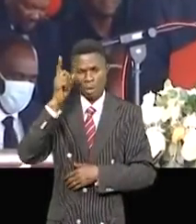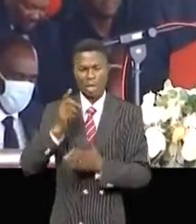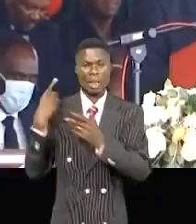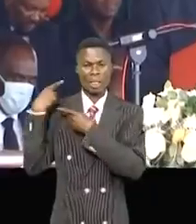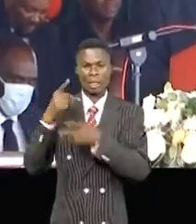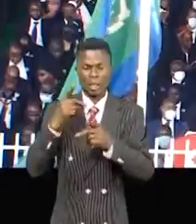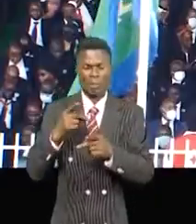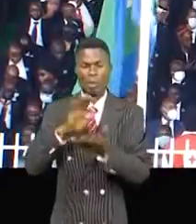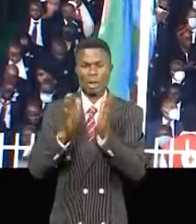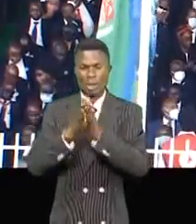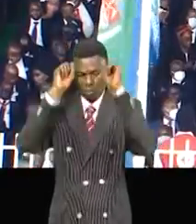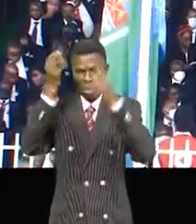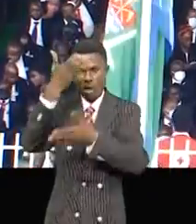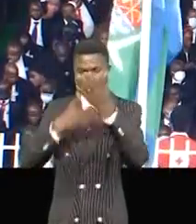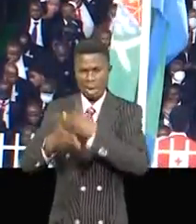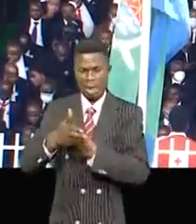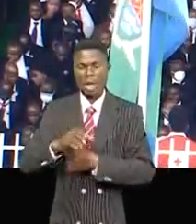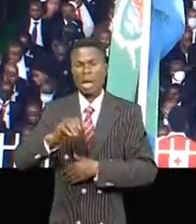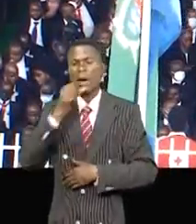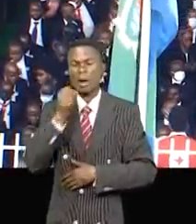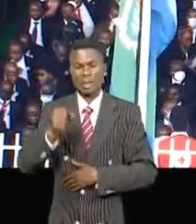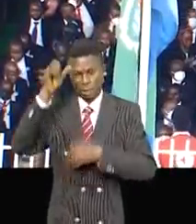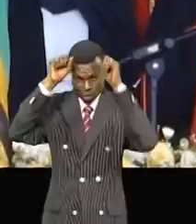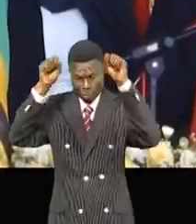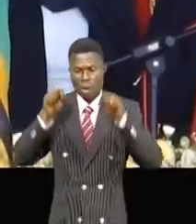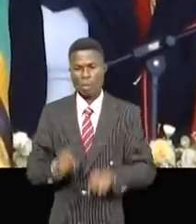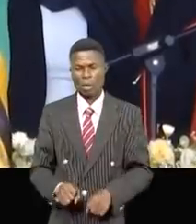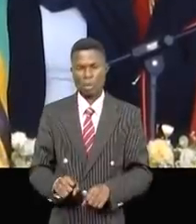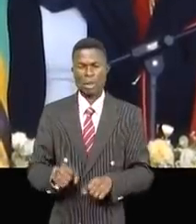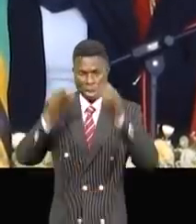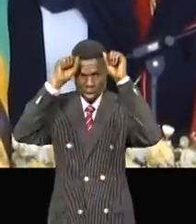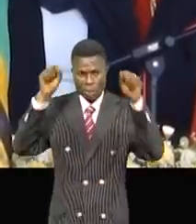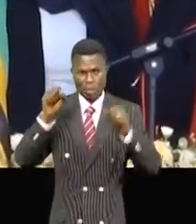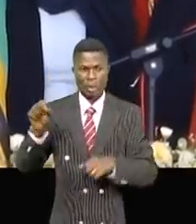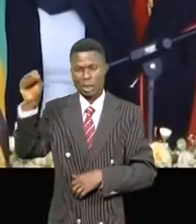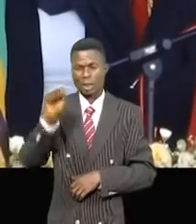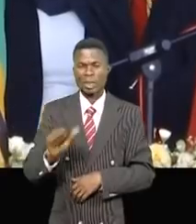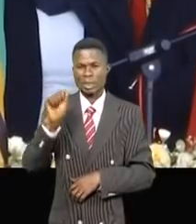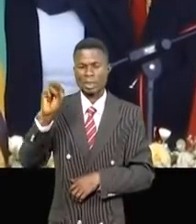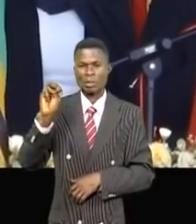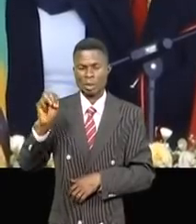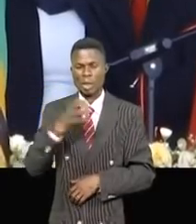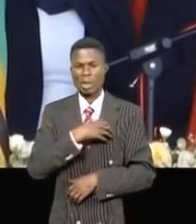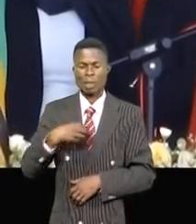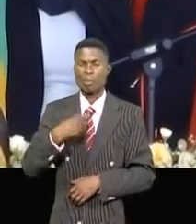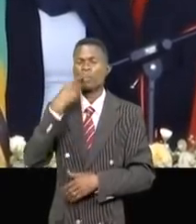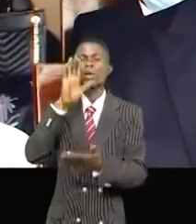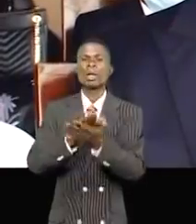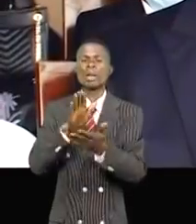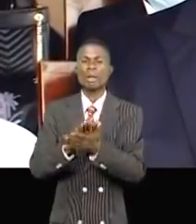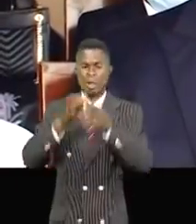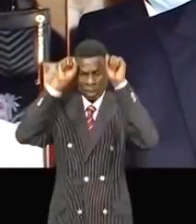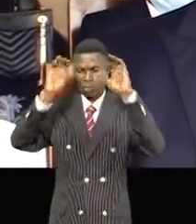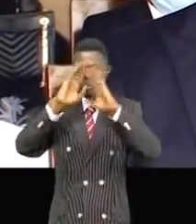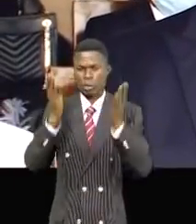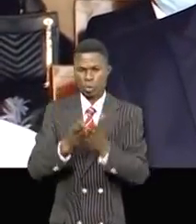son investiture en remplacement de Feu Magufuli, la présidente Samaiya Suluhu Hassan a remercié les chefs d'État et les